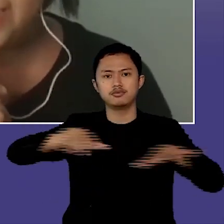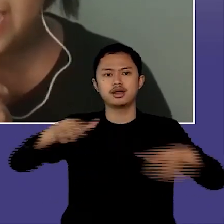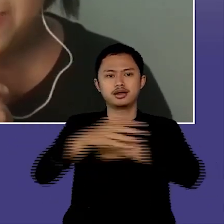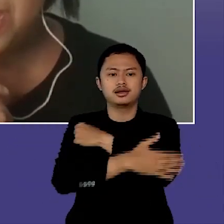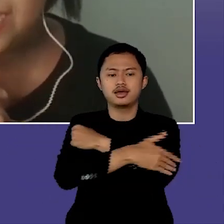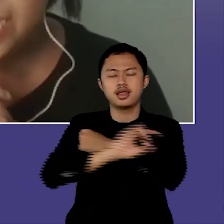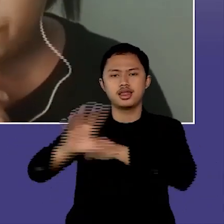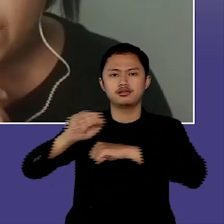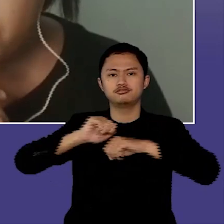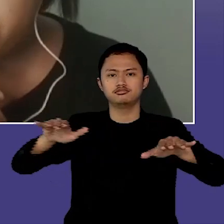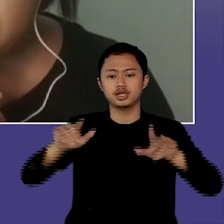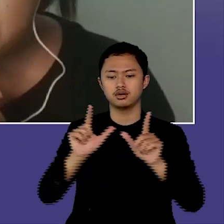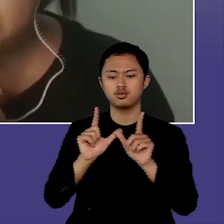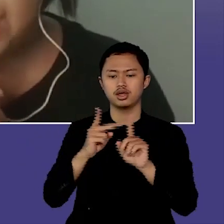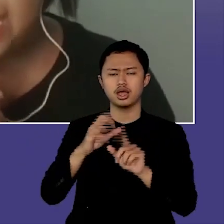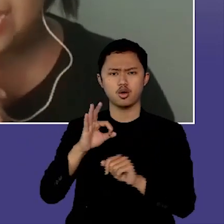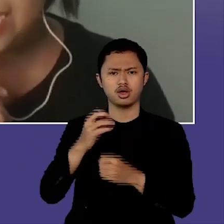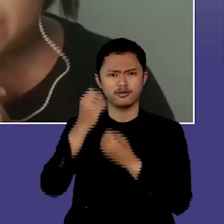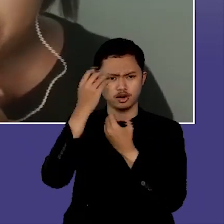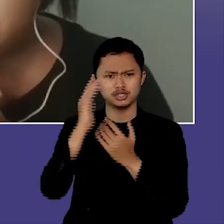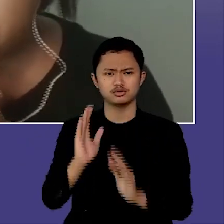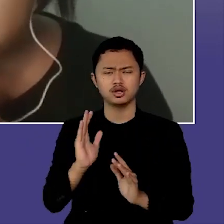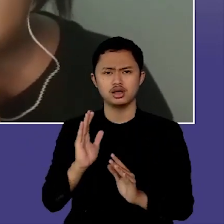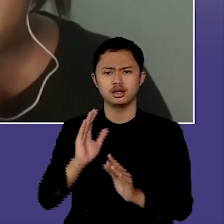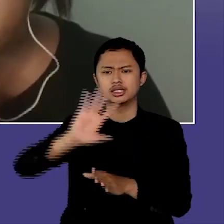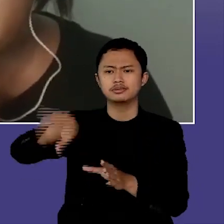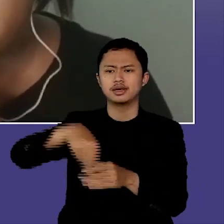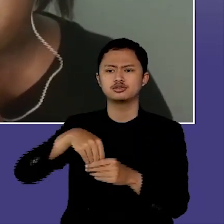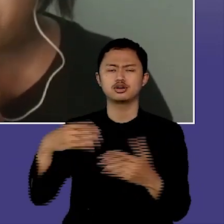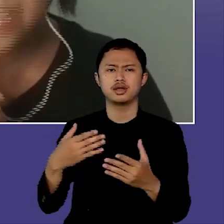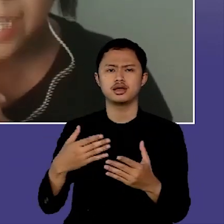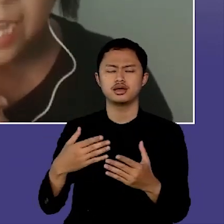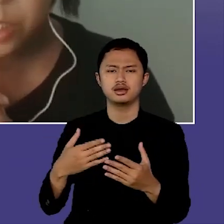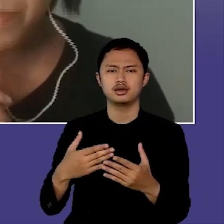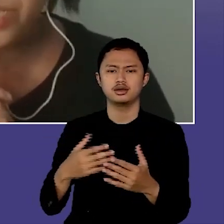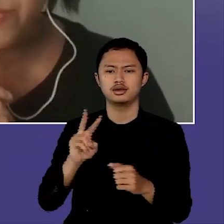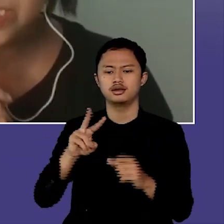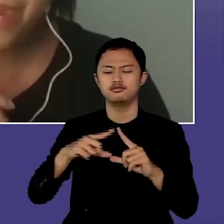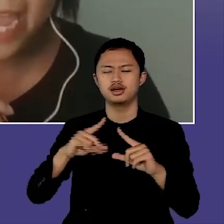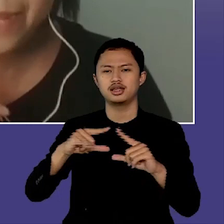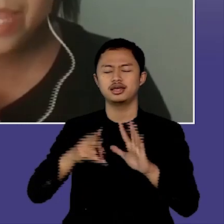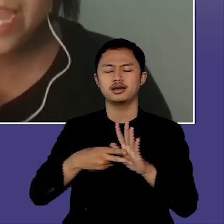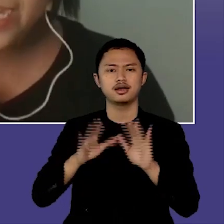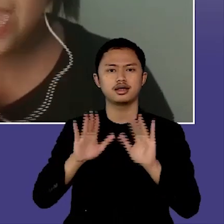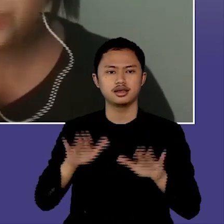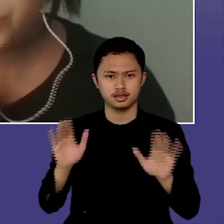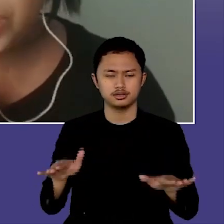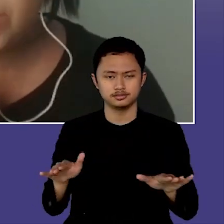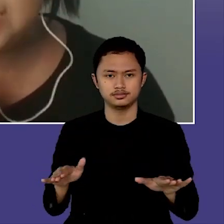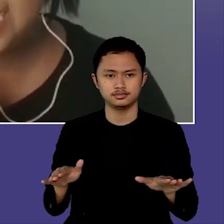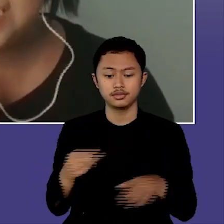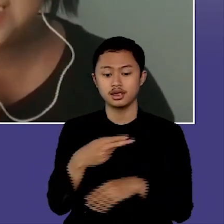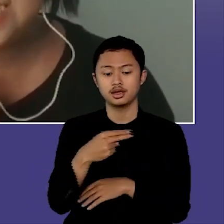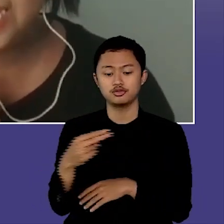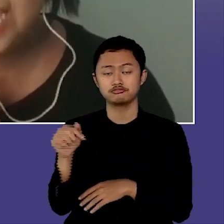negara lainnya bahkan dari WHO pun telah memasukkan dalam list variant of concern atau perlu diwaspadai Nah